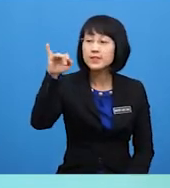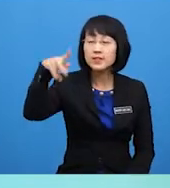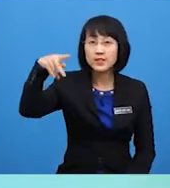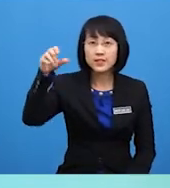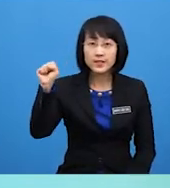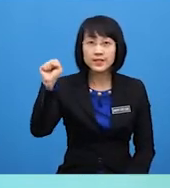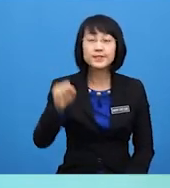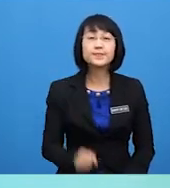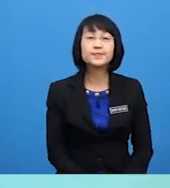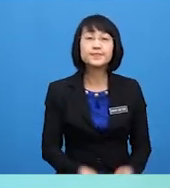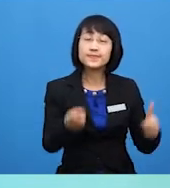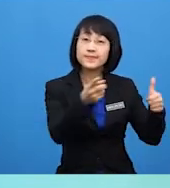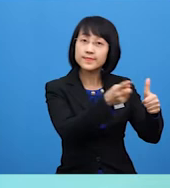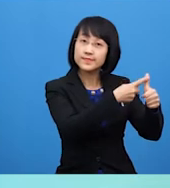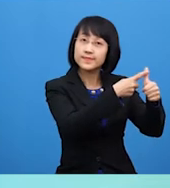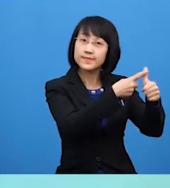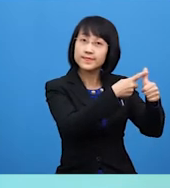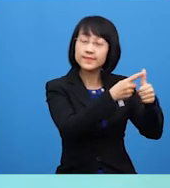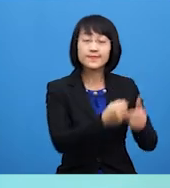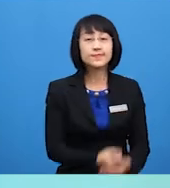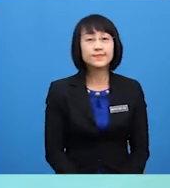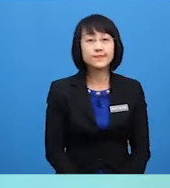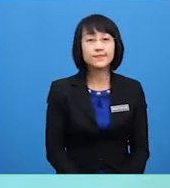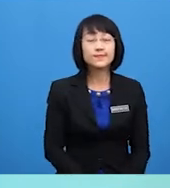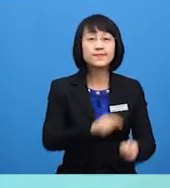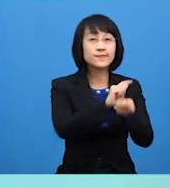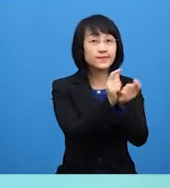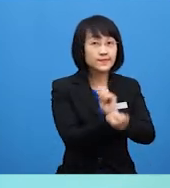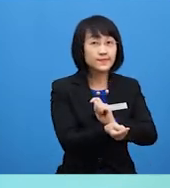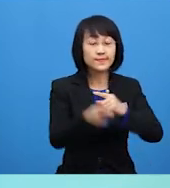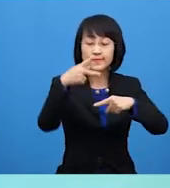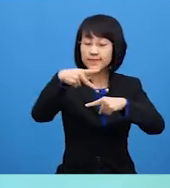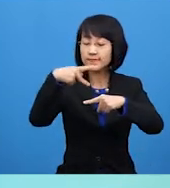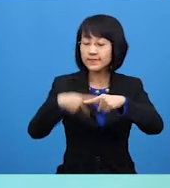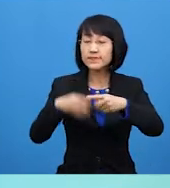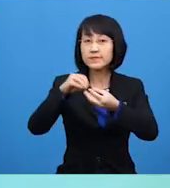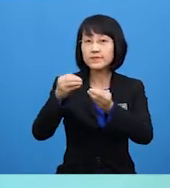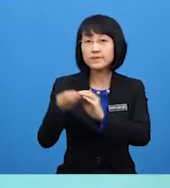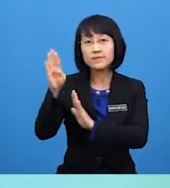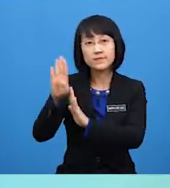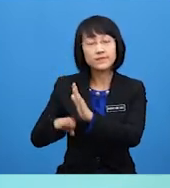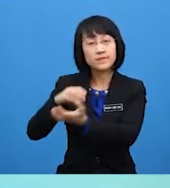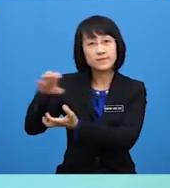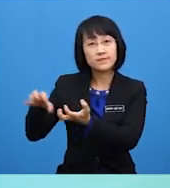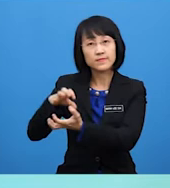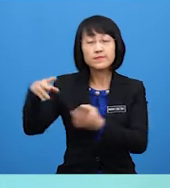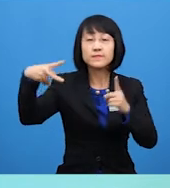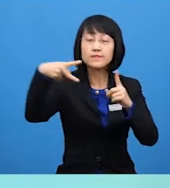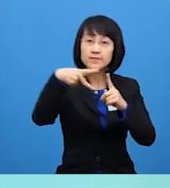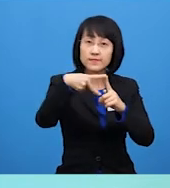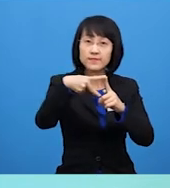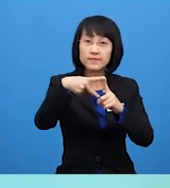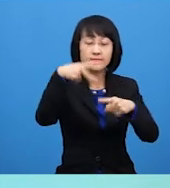tips, iaitu yang pertama, tukar pecahan nombor bercampur